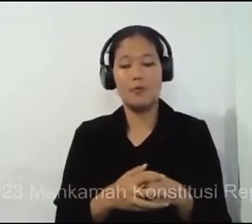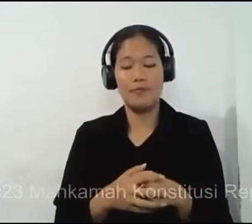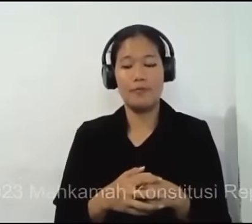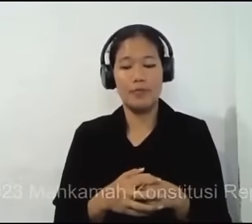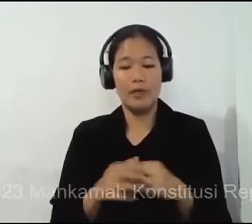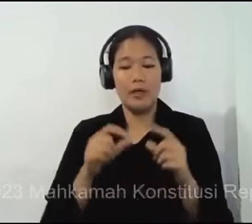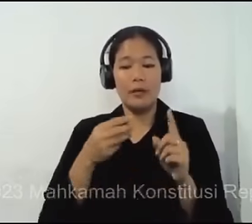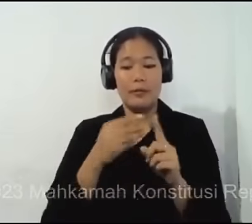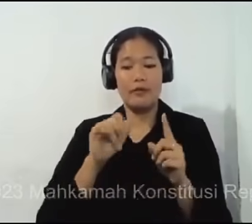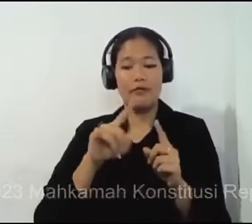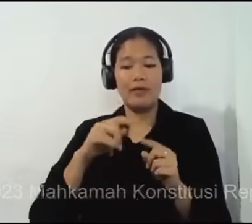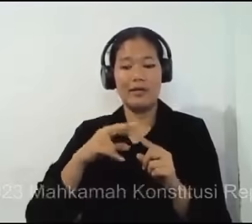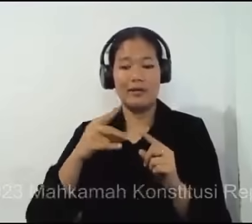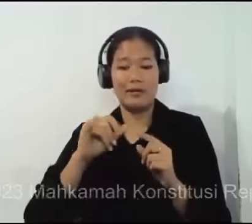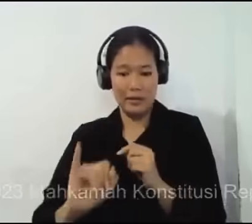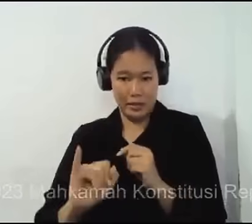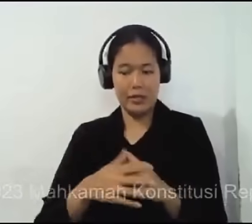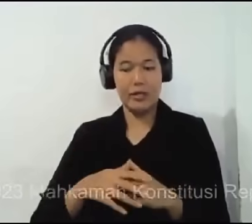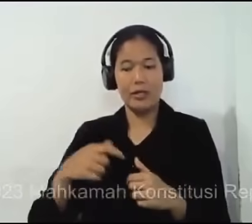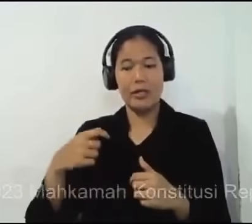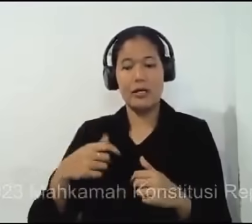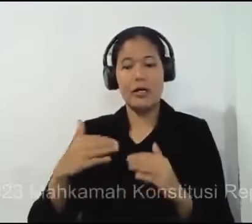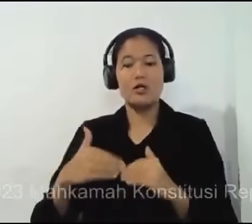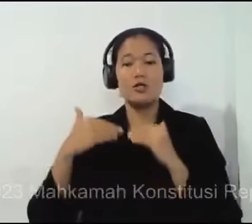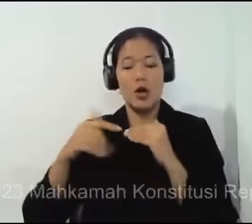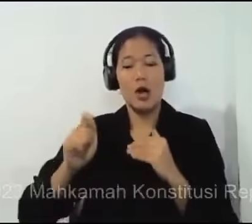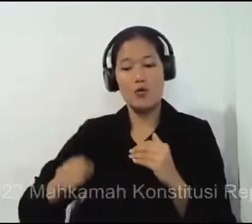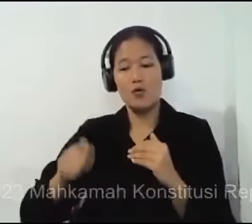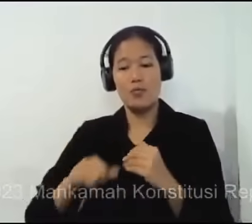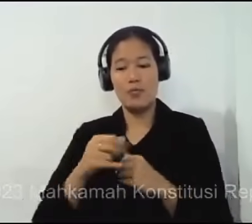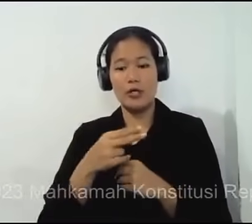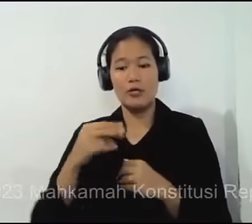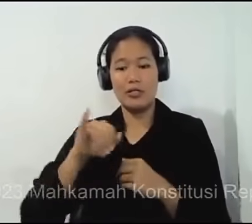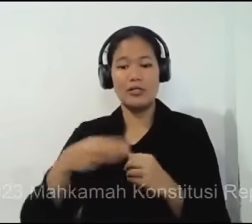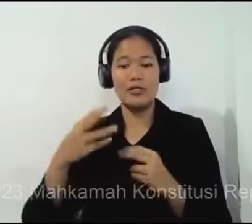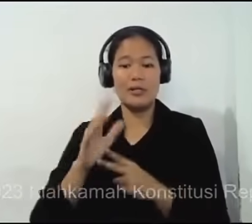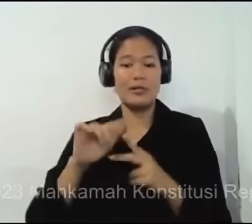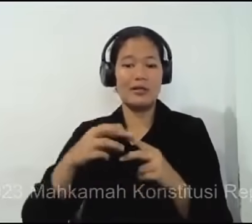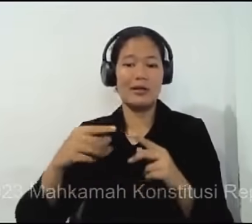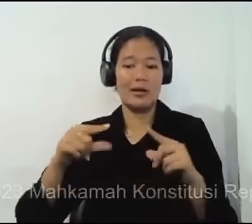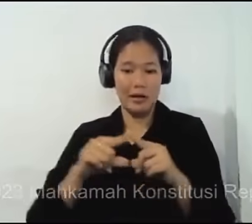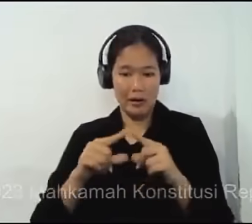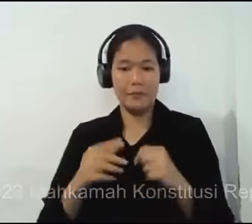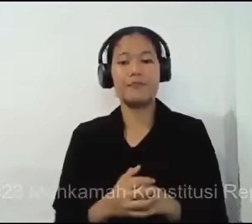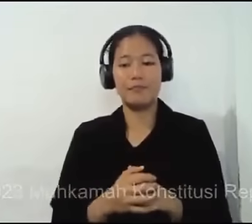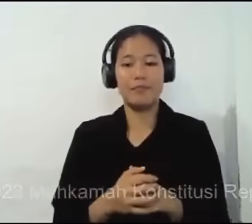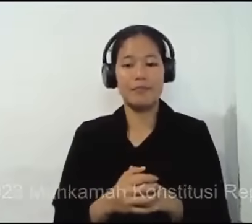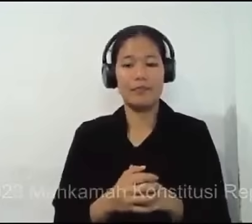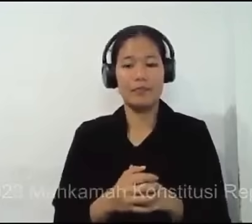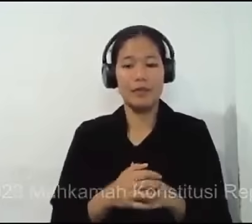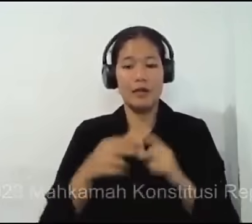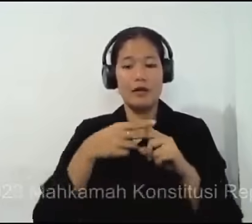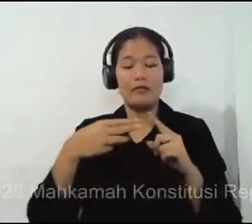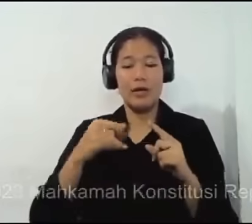bkulu LM sekolahtinggi H Indonesia jantra Jentra Feri